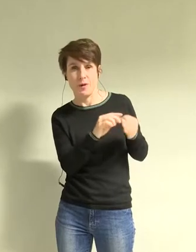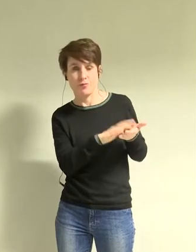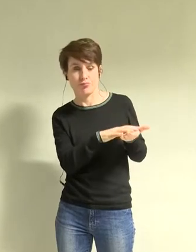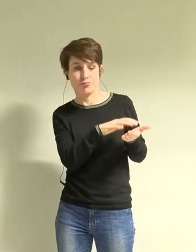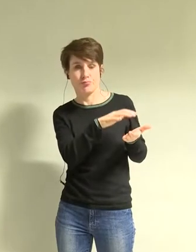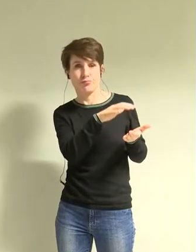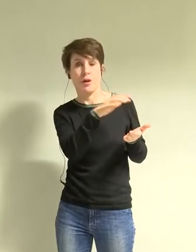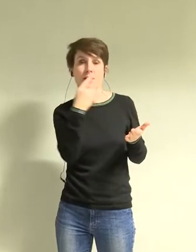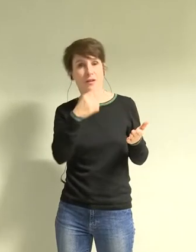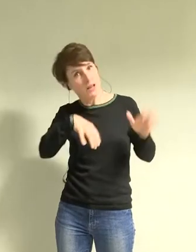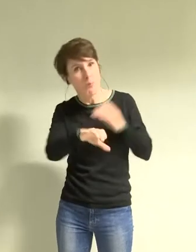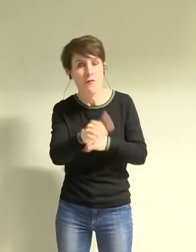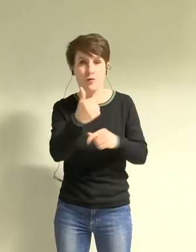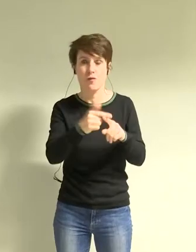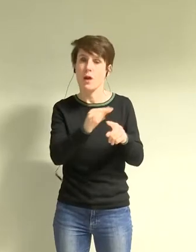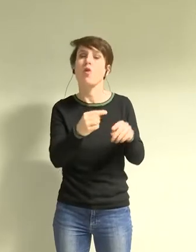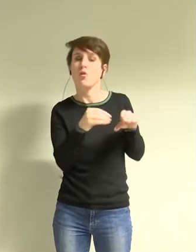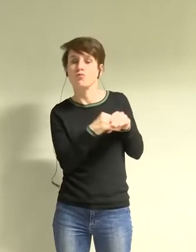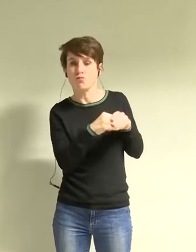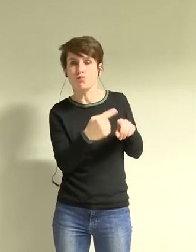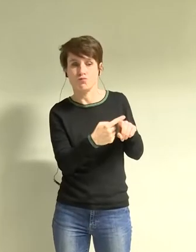pour les copropriétaires merci